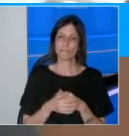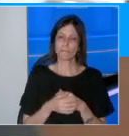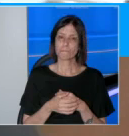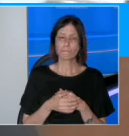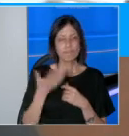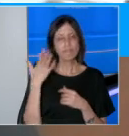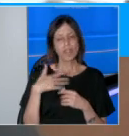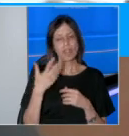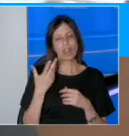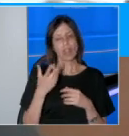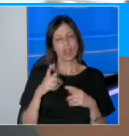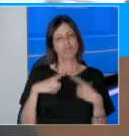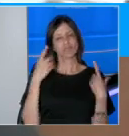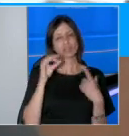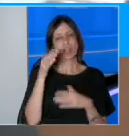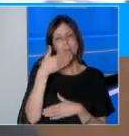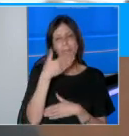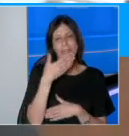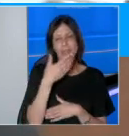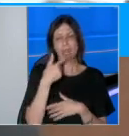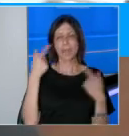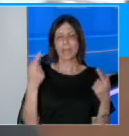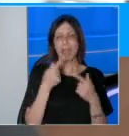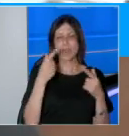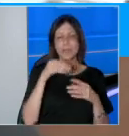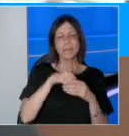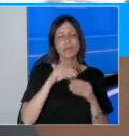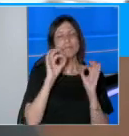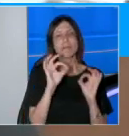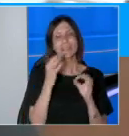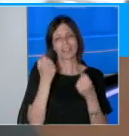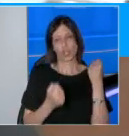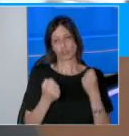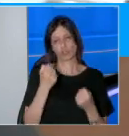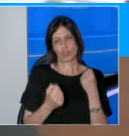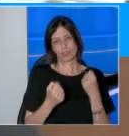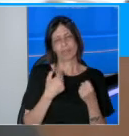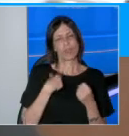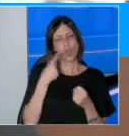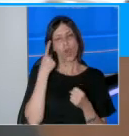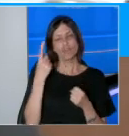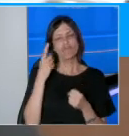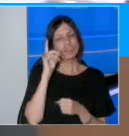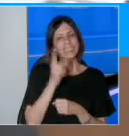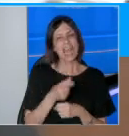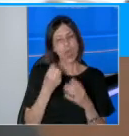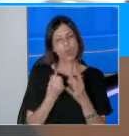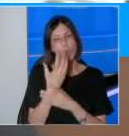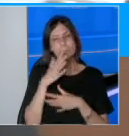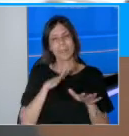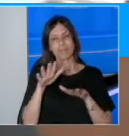הדבר קיום המדינה. המרכות הפנימיות הן באמת קשות, ואני חושב שצריך לקום